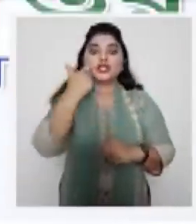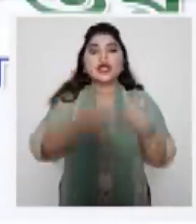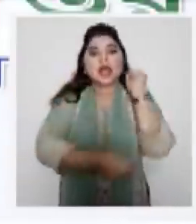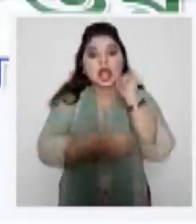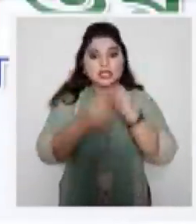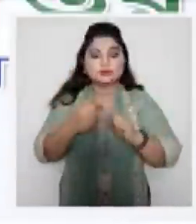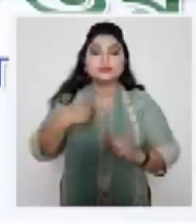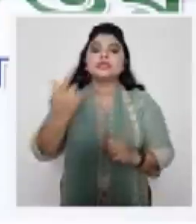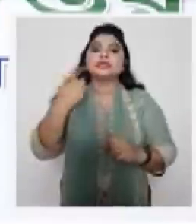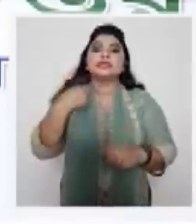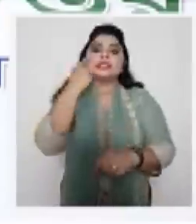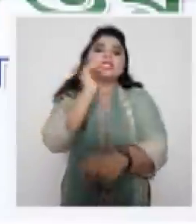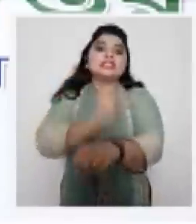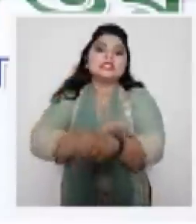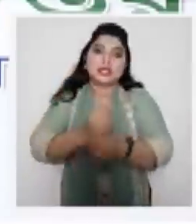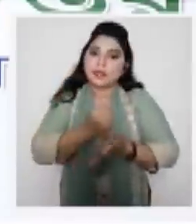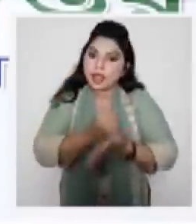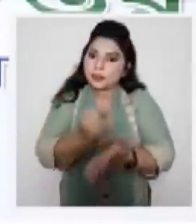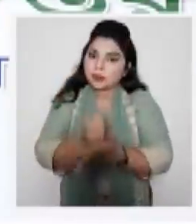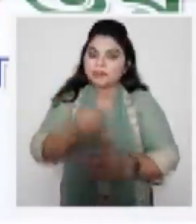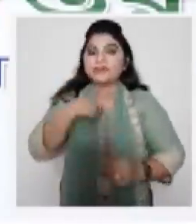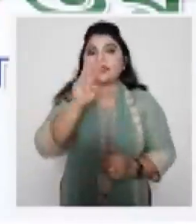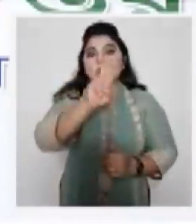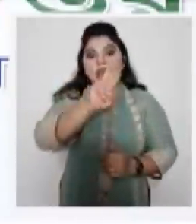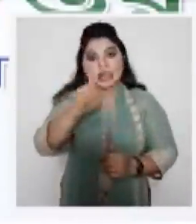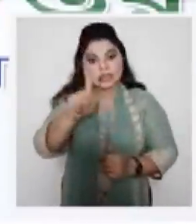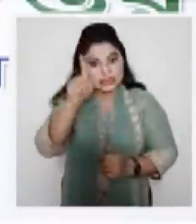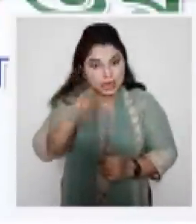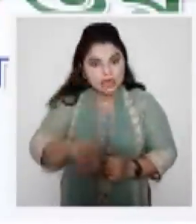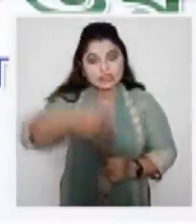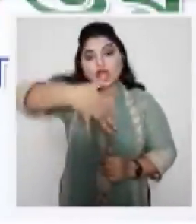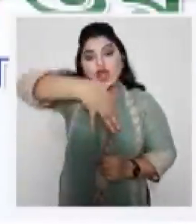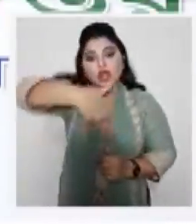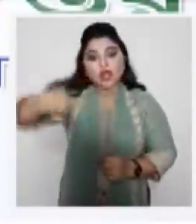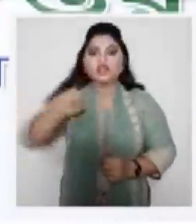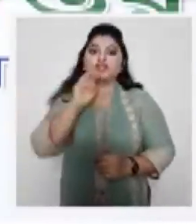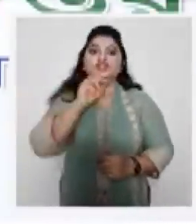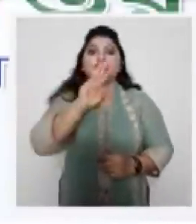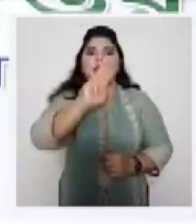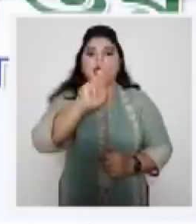পর্যায়ের প্রাতিষ্ঠানিক কোয়ারেন্টাইন প্রতিষ্ঠান, এবং তাৎক্ষণিকভাবে সেবা দেওয়া যায়